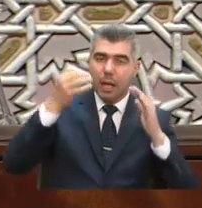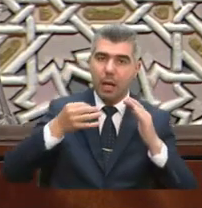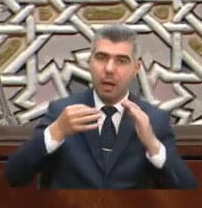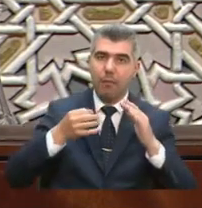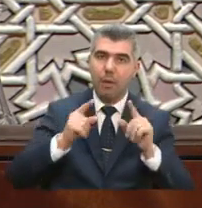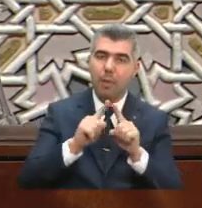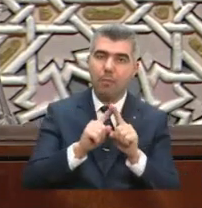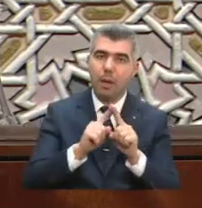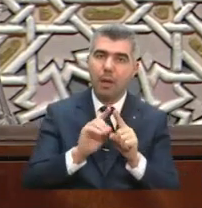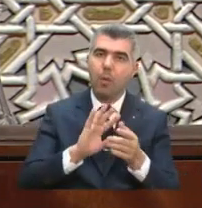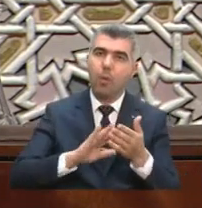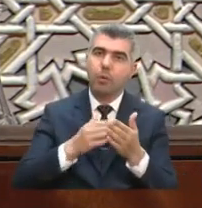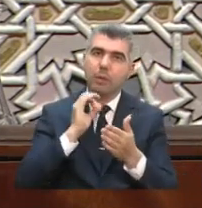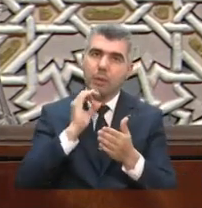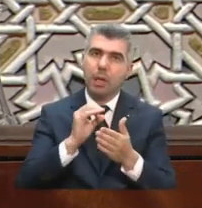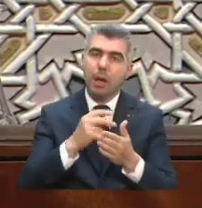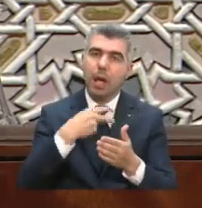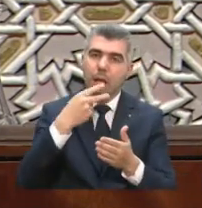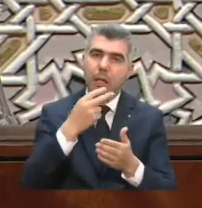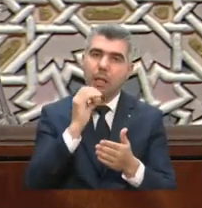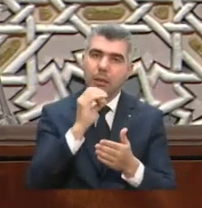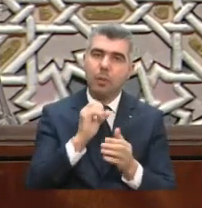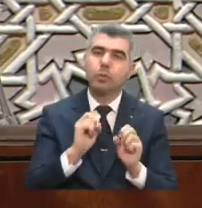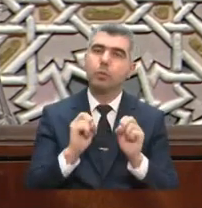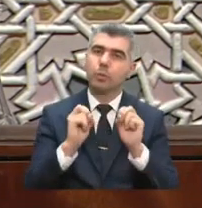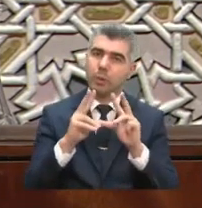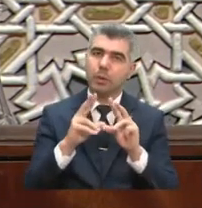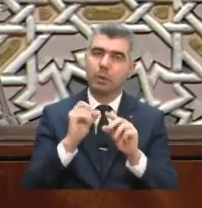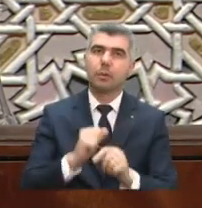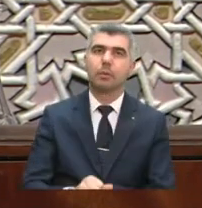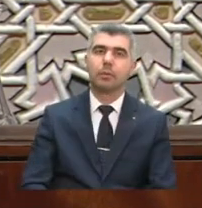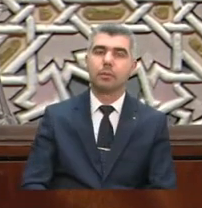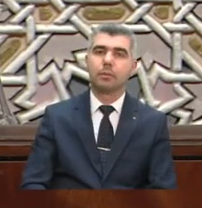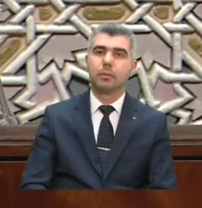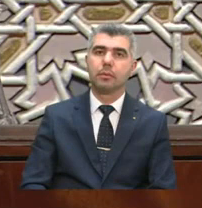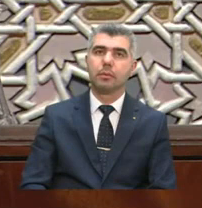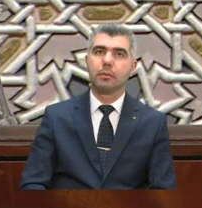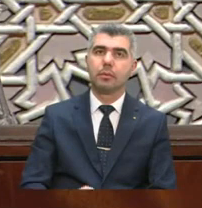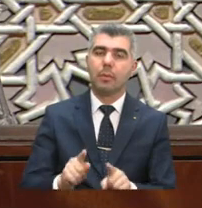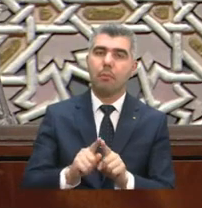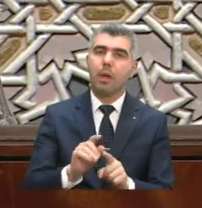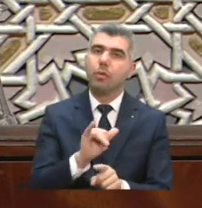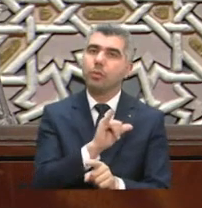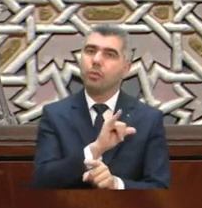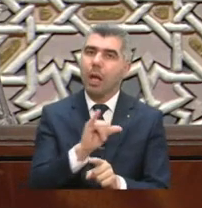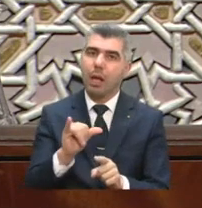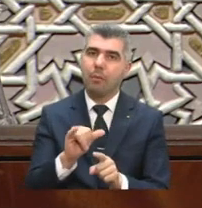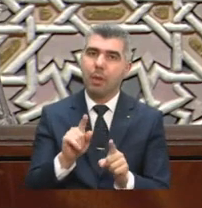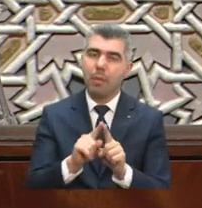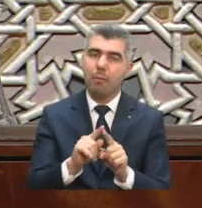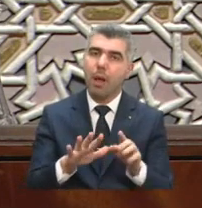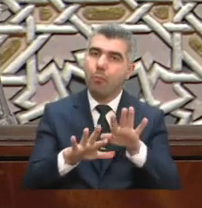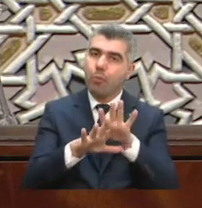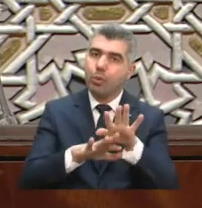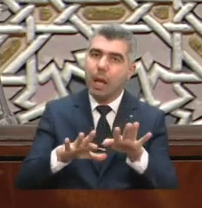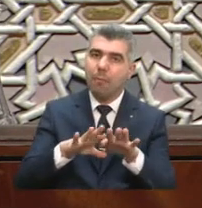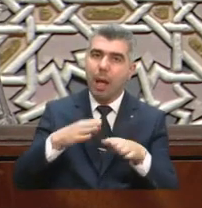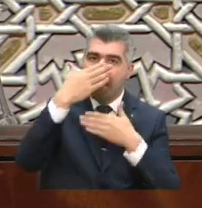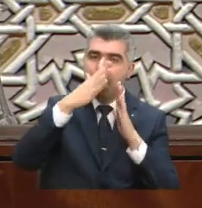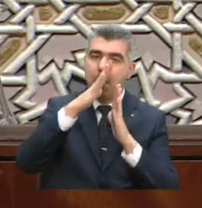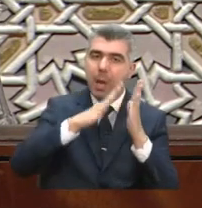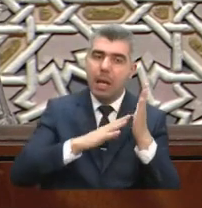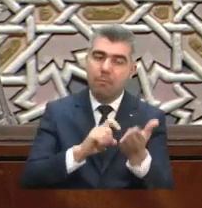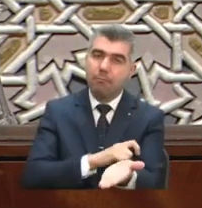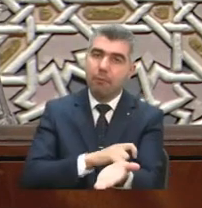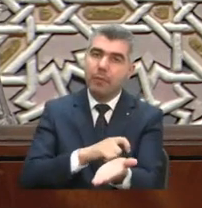لبقا، وداك الكلام اللي قالوا حنا كنتمنوا داك الشيء اللي قال. قال لك حنا ما كنرضاوش، هذا مجتمع مغربي